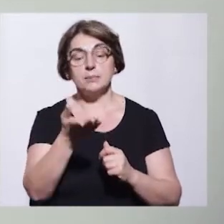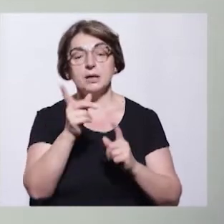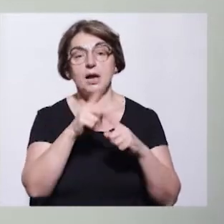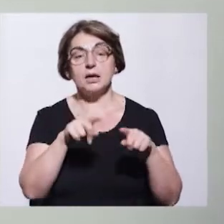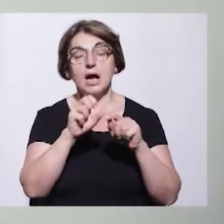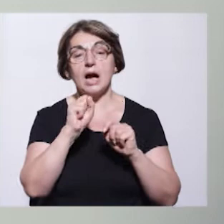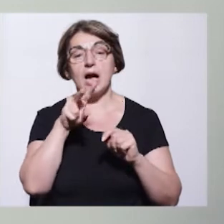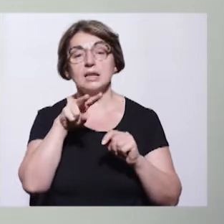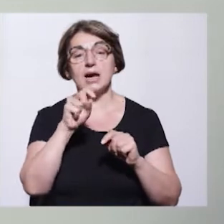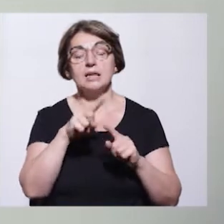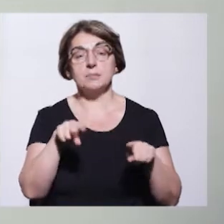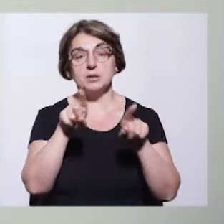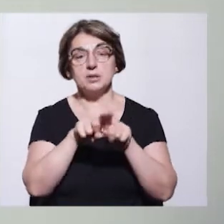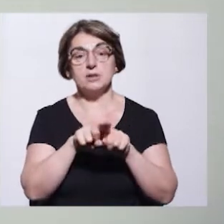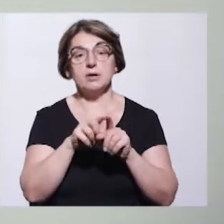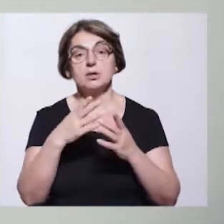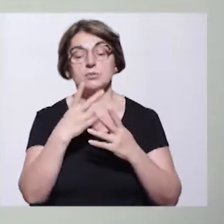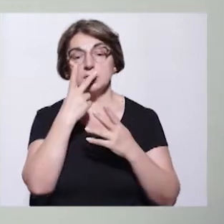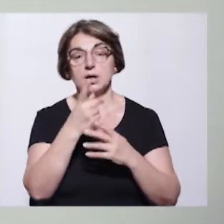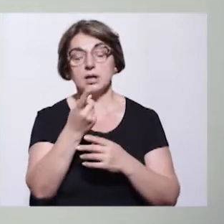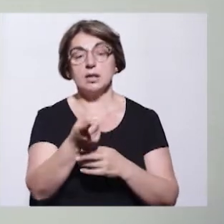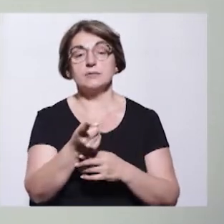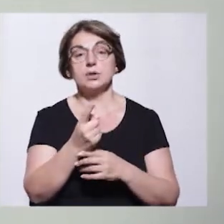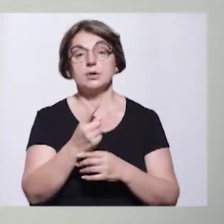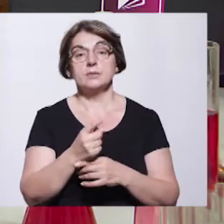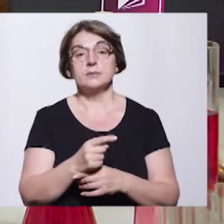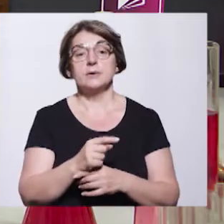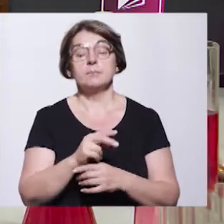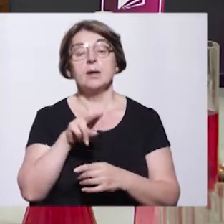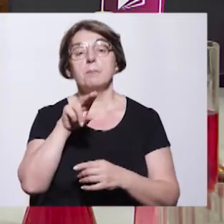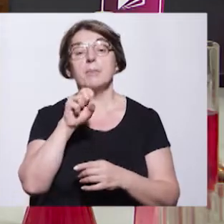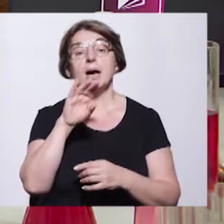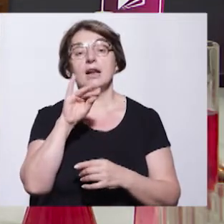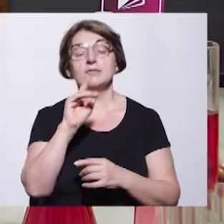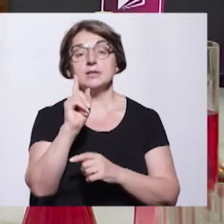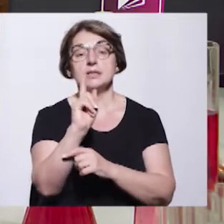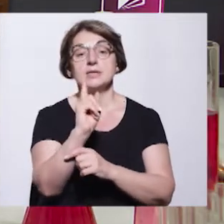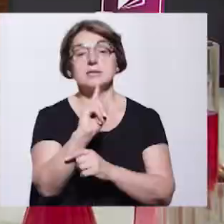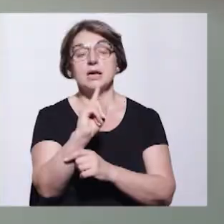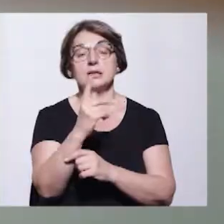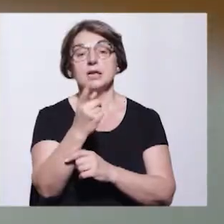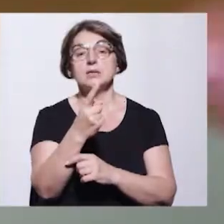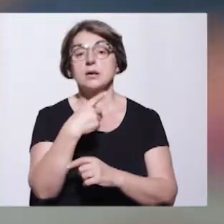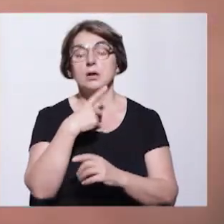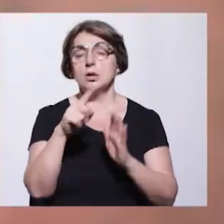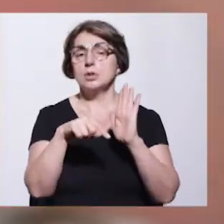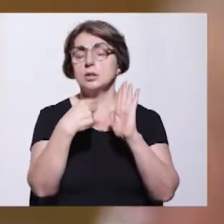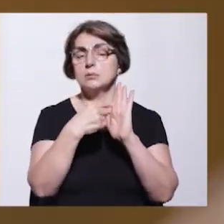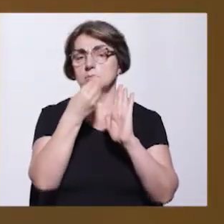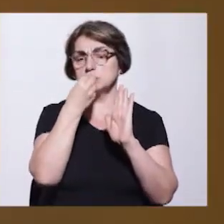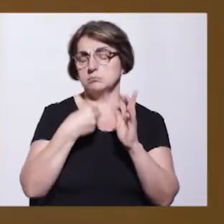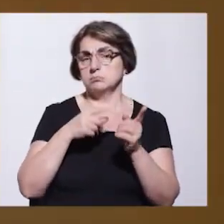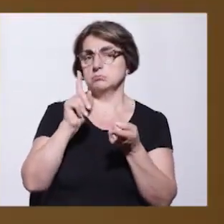იგივე ალკანები. თქვენ ახლა ეკრანზე ხედავთ პარაფინის სანთელს და ალბათ დაგებადებათ